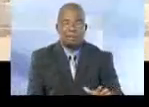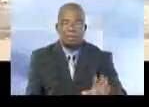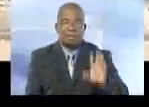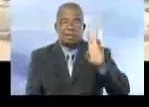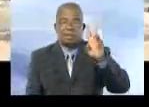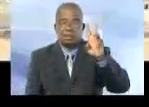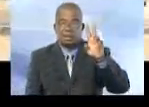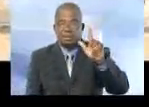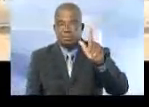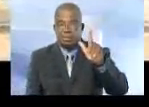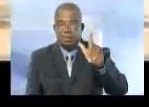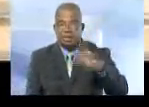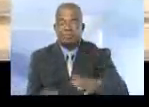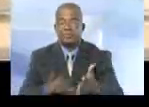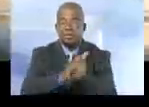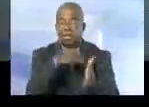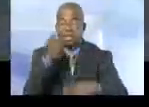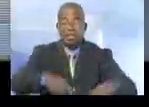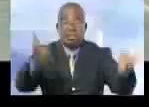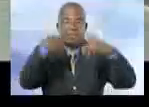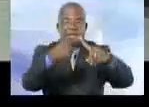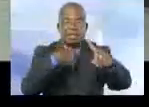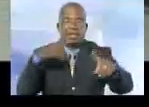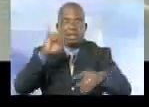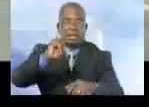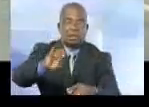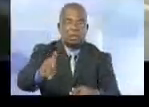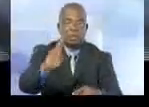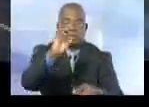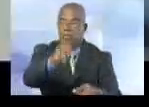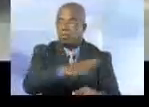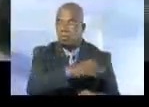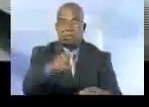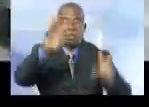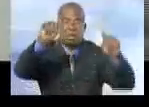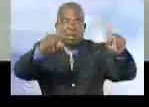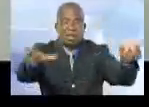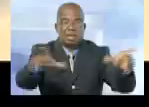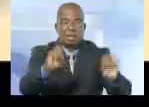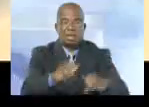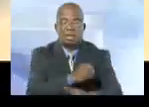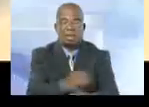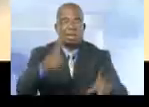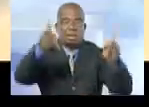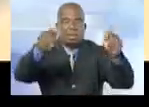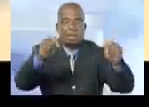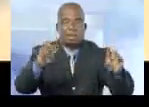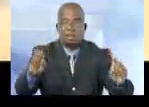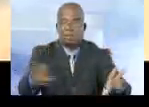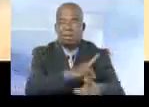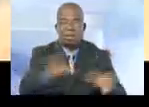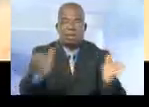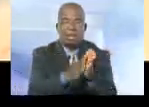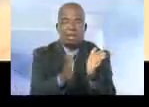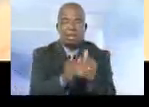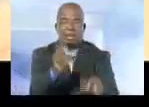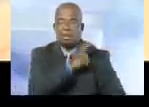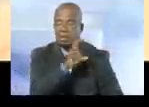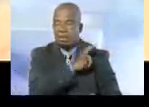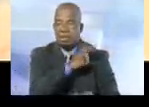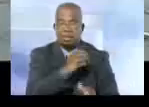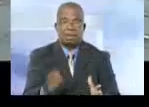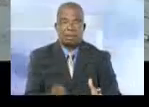principalement ceux en provenance de Yopougon, Trècheville, Plateau, Cocody, École de police, pour la Riviera 3 et la Riviera Golf,